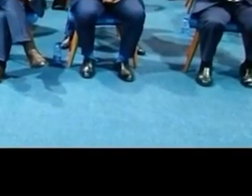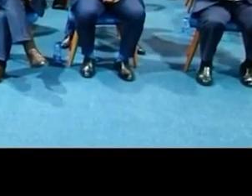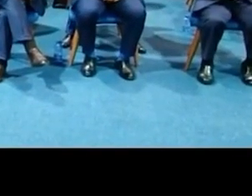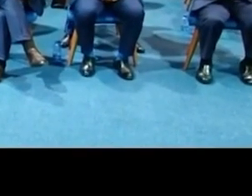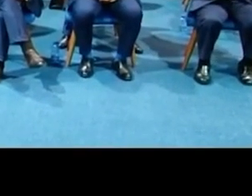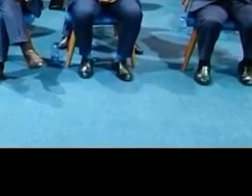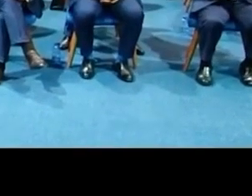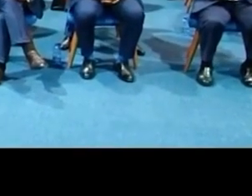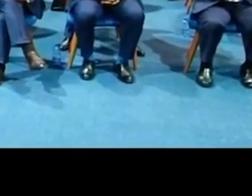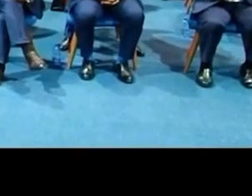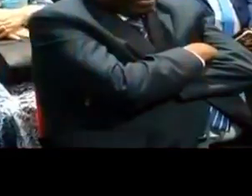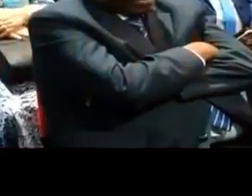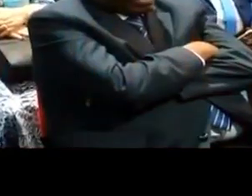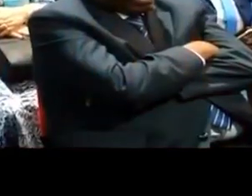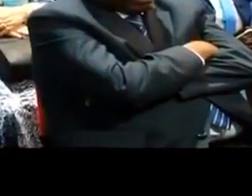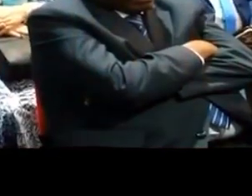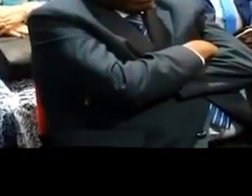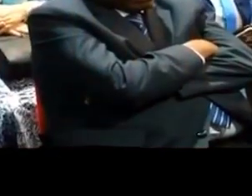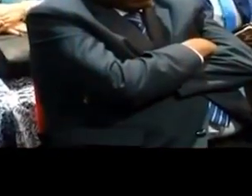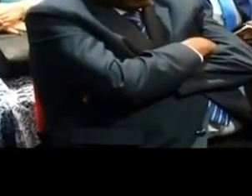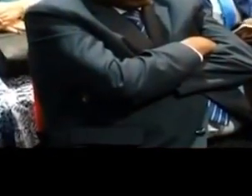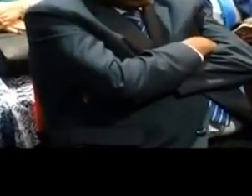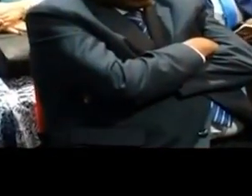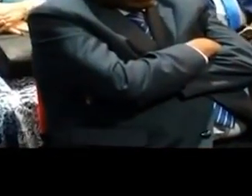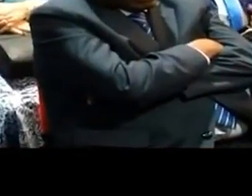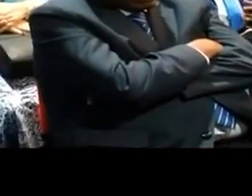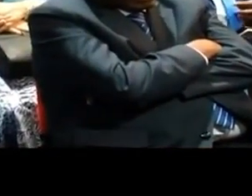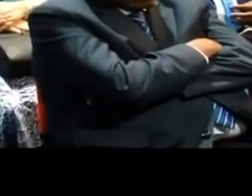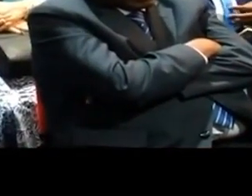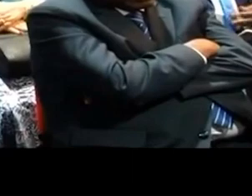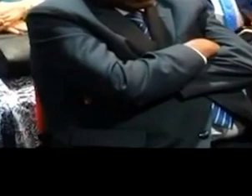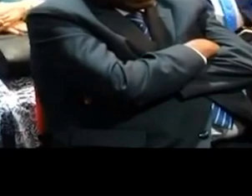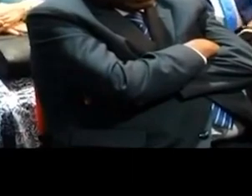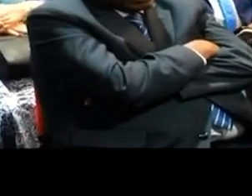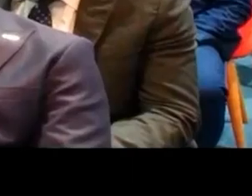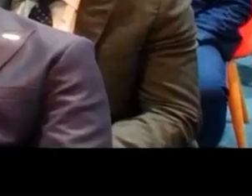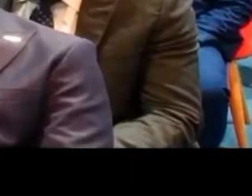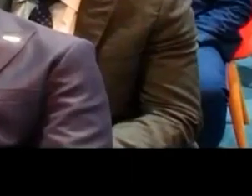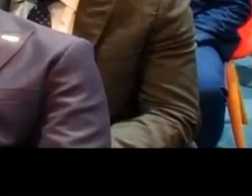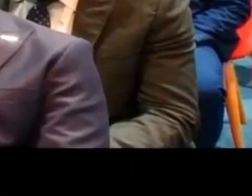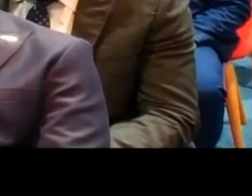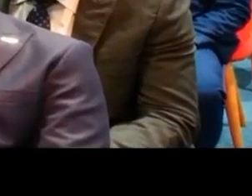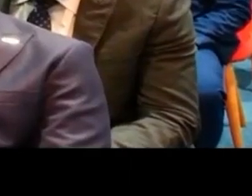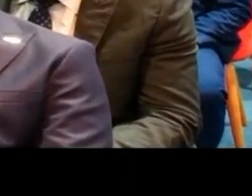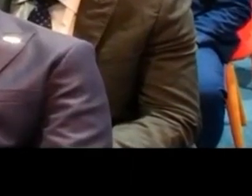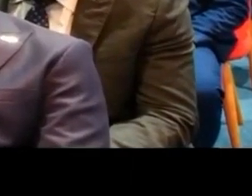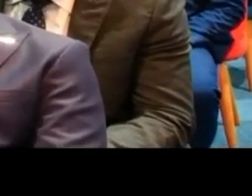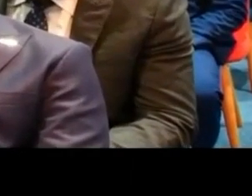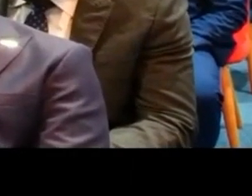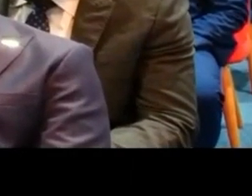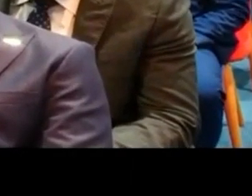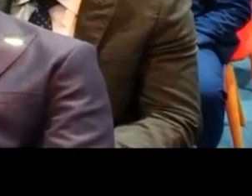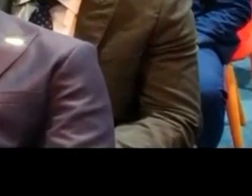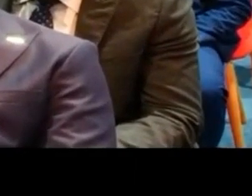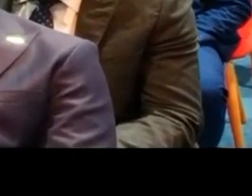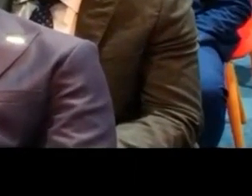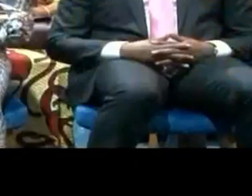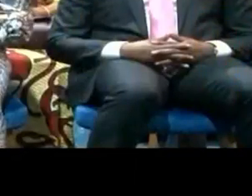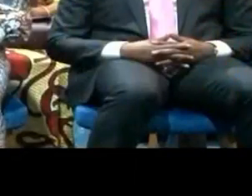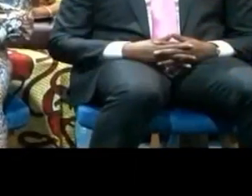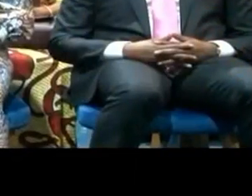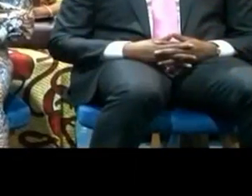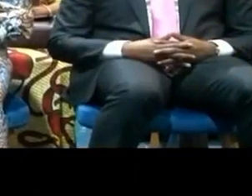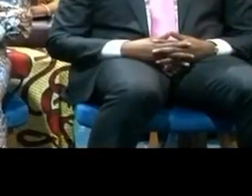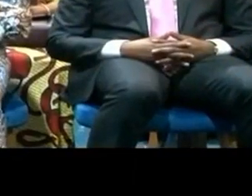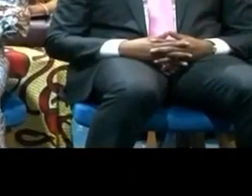confondues. La situation sécuritaire dans l'est du pays, principalement au nord Kivu et en Ituri, les deux provinces en état de siège,